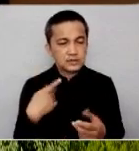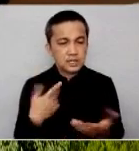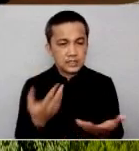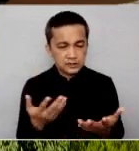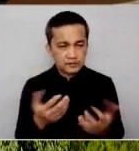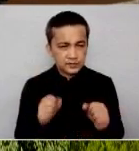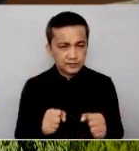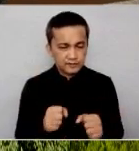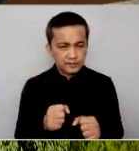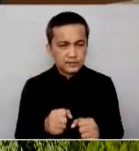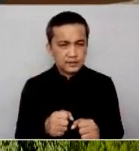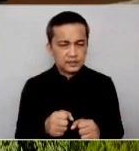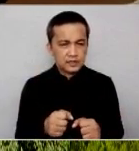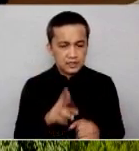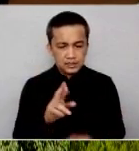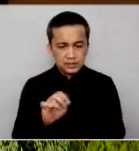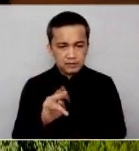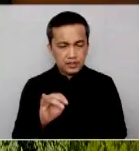posibleng re-blocking?